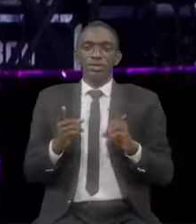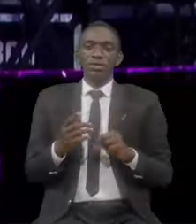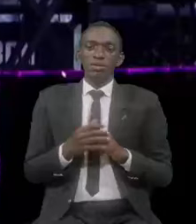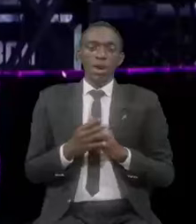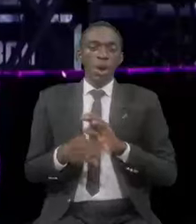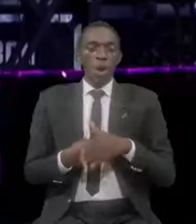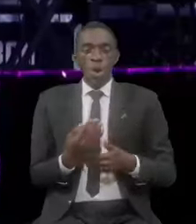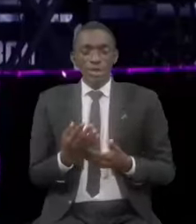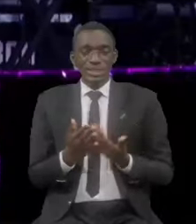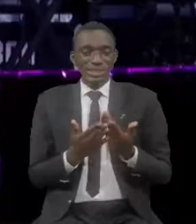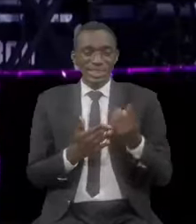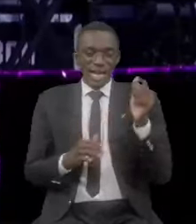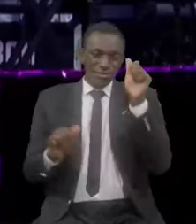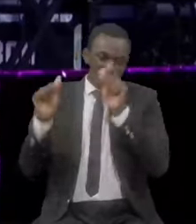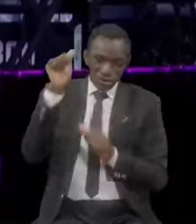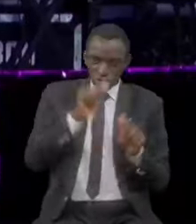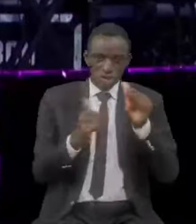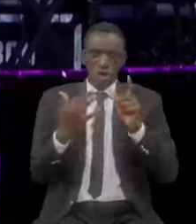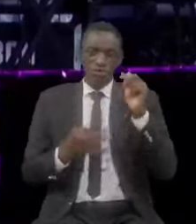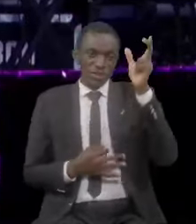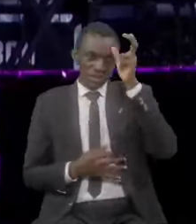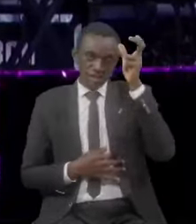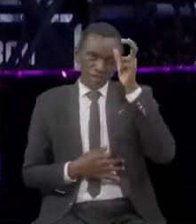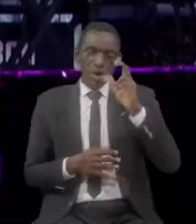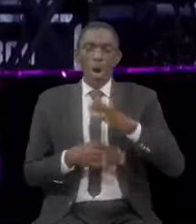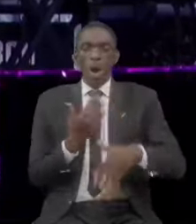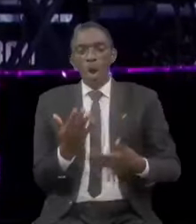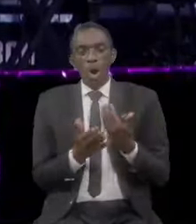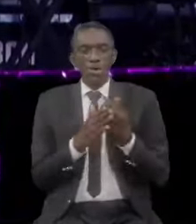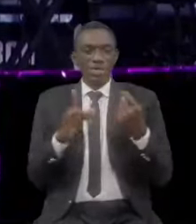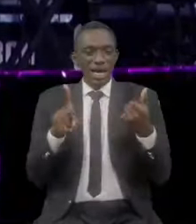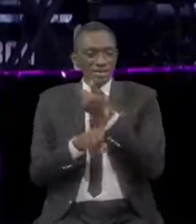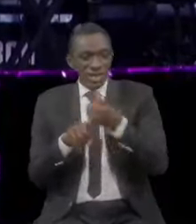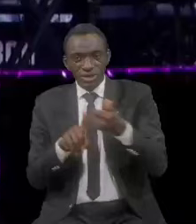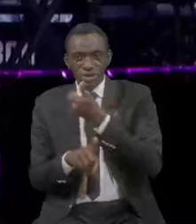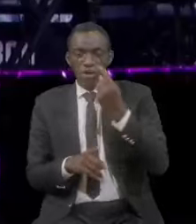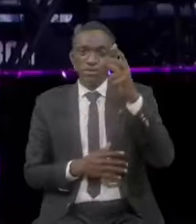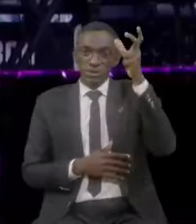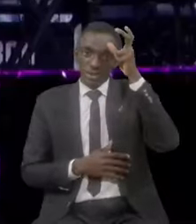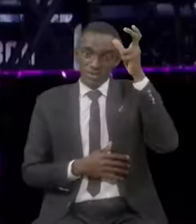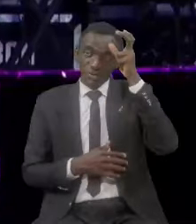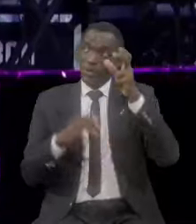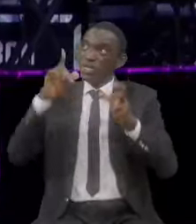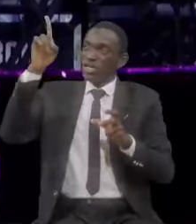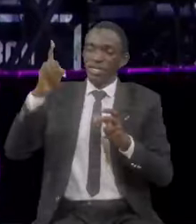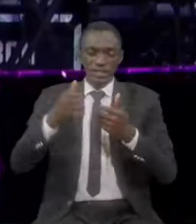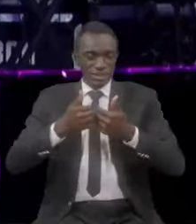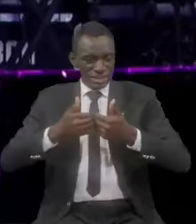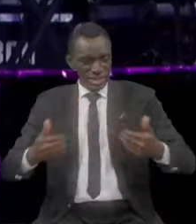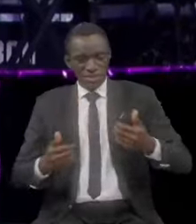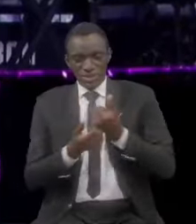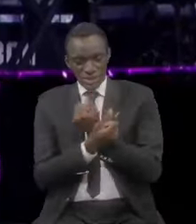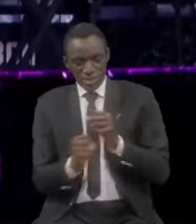Toutes les afflictions de Satan, toutes les attaques de Satan, il vous en